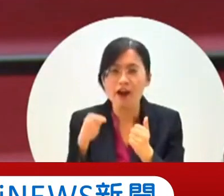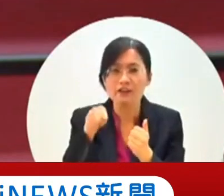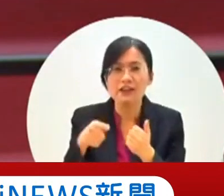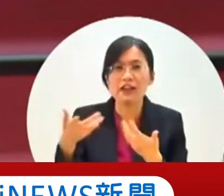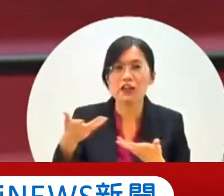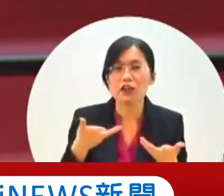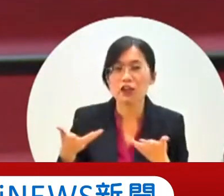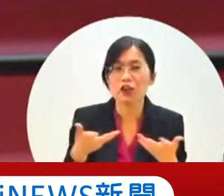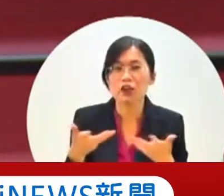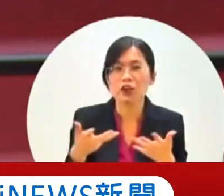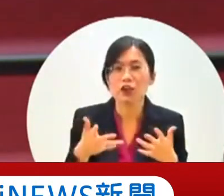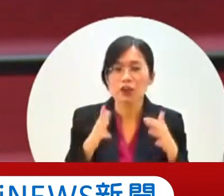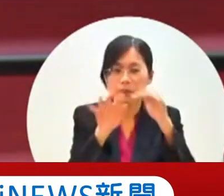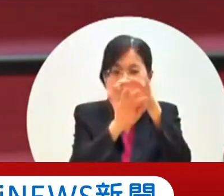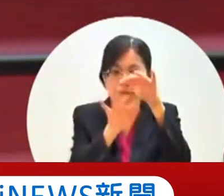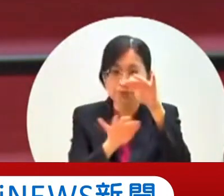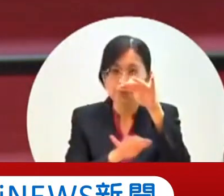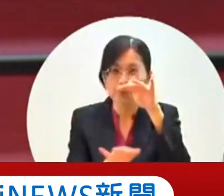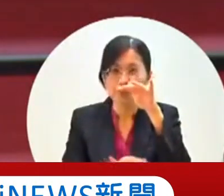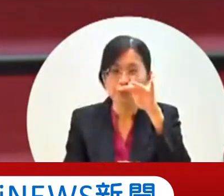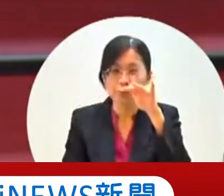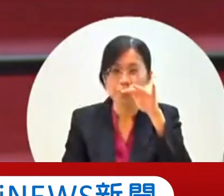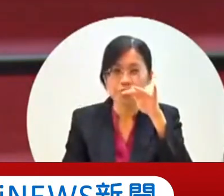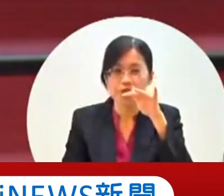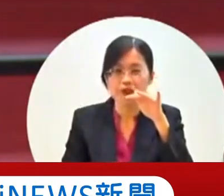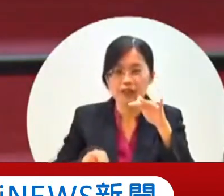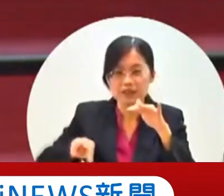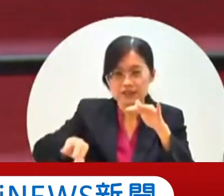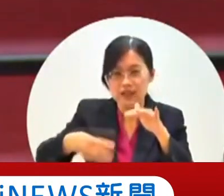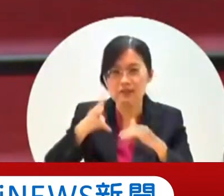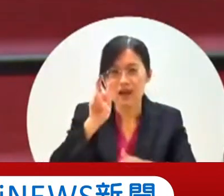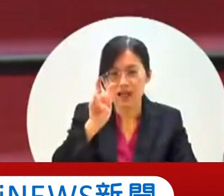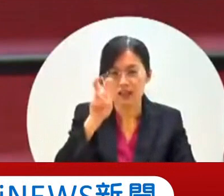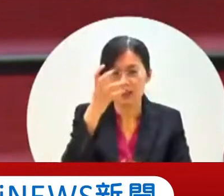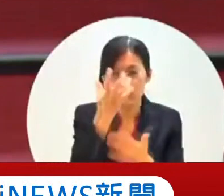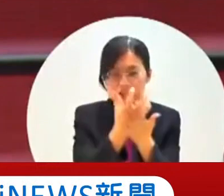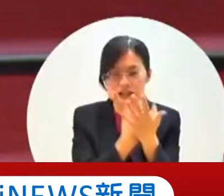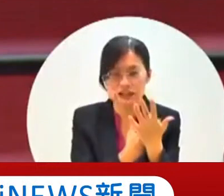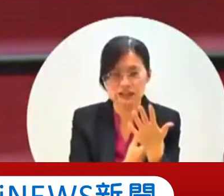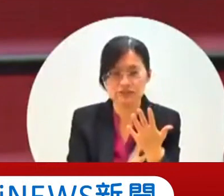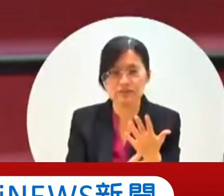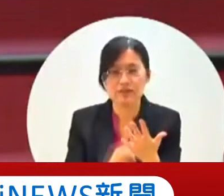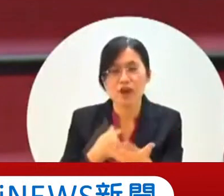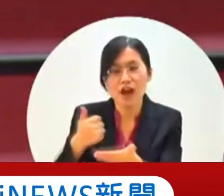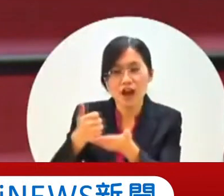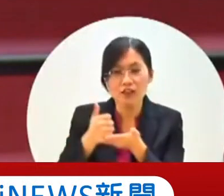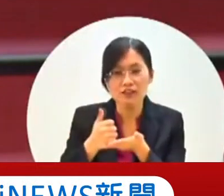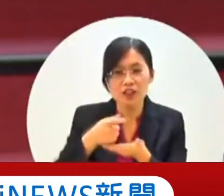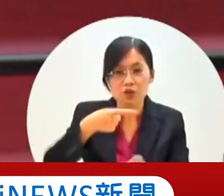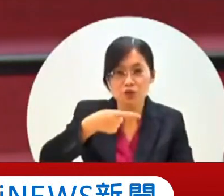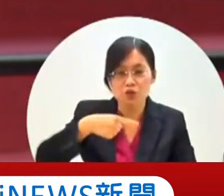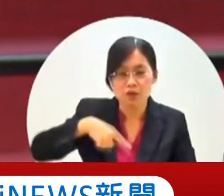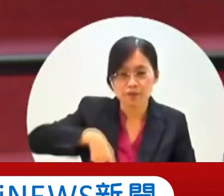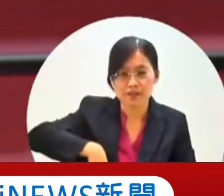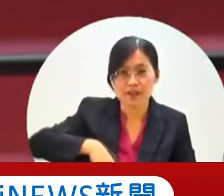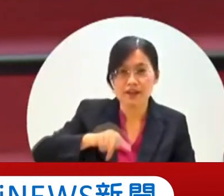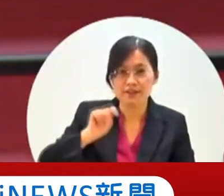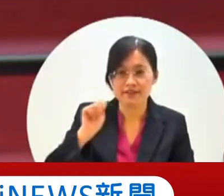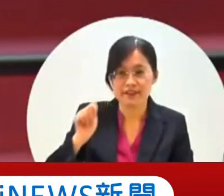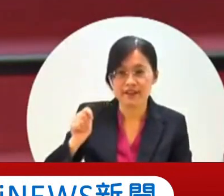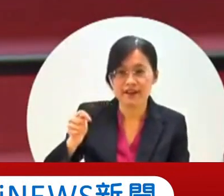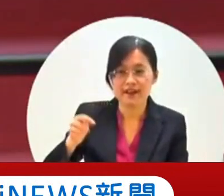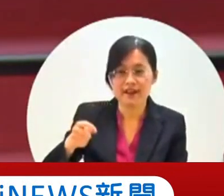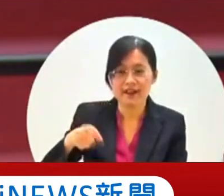怎么一段，接下来是320字的四点提示，我请 GPT 给我一些建议，结果